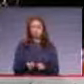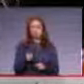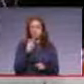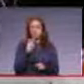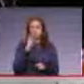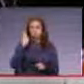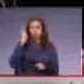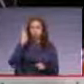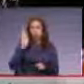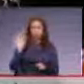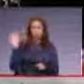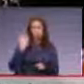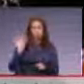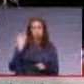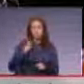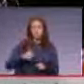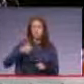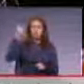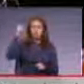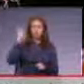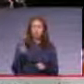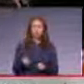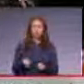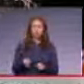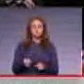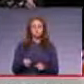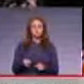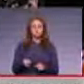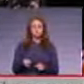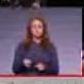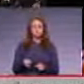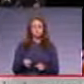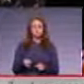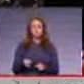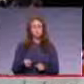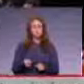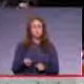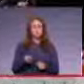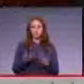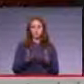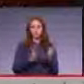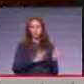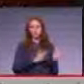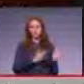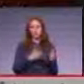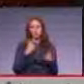بند تقيل جدا. الفساد اللي كان حاصل، فاهمني؟ في حاجات تانية، في اعباء